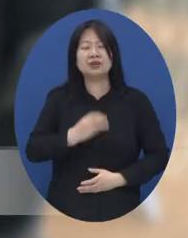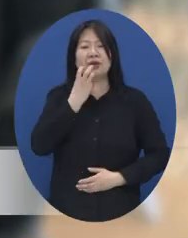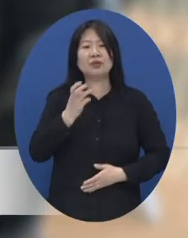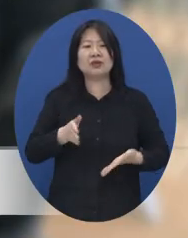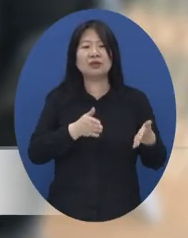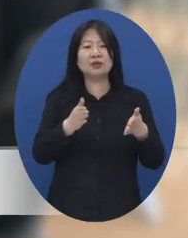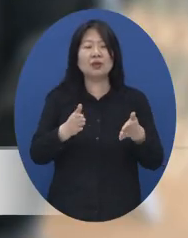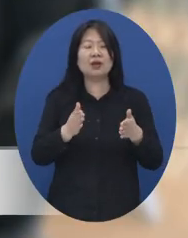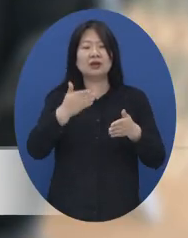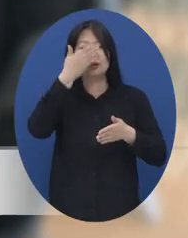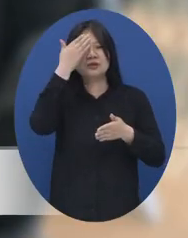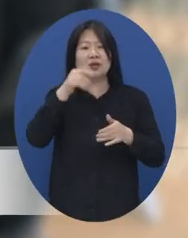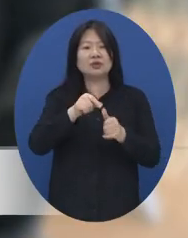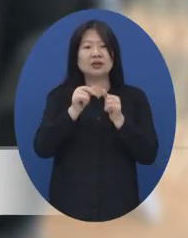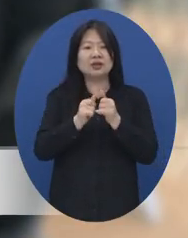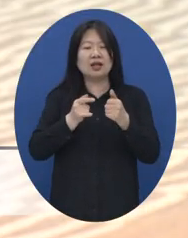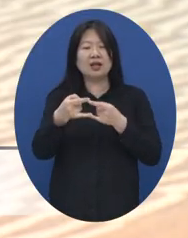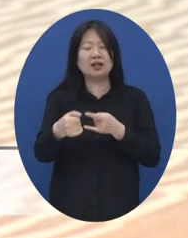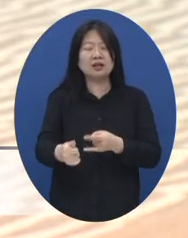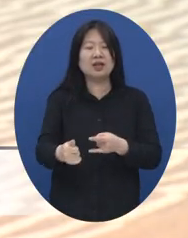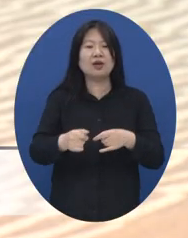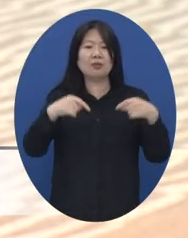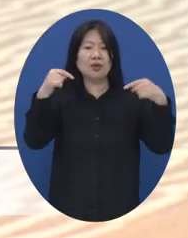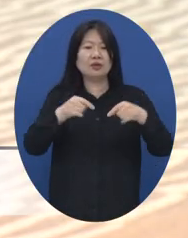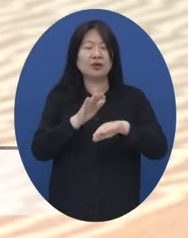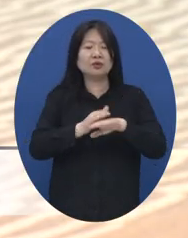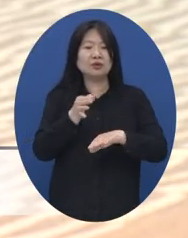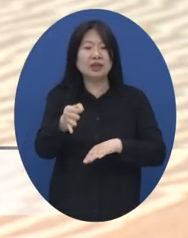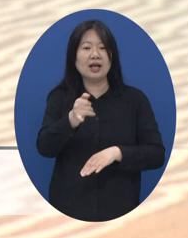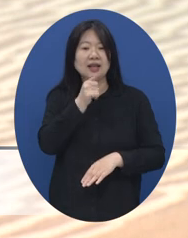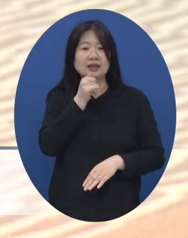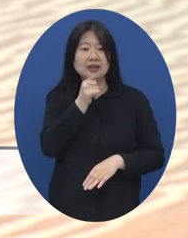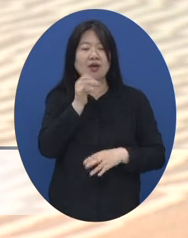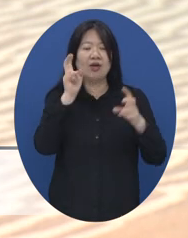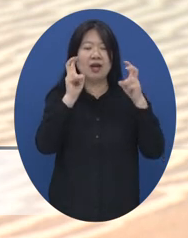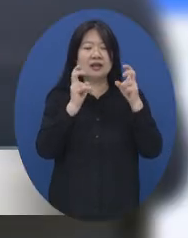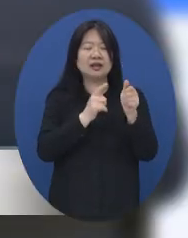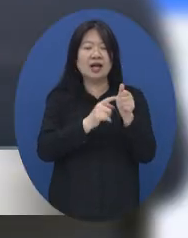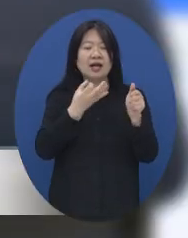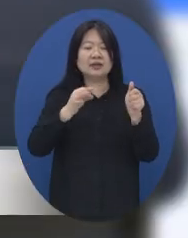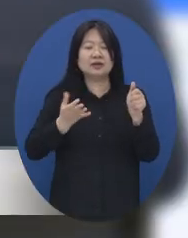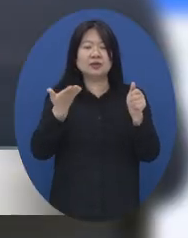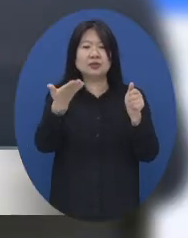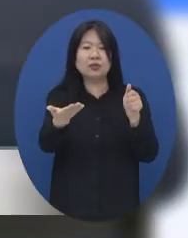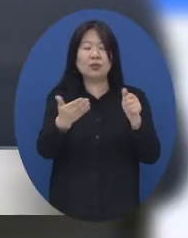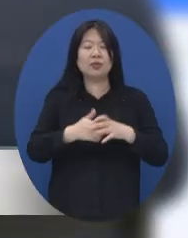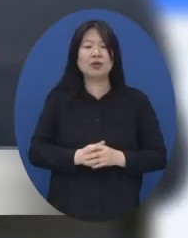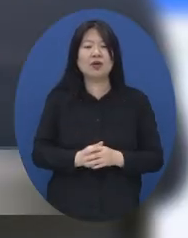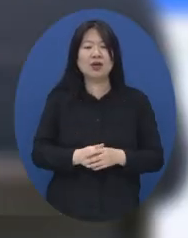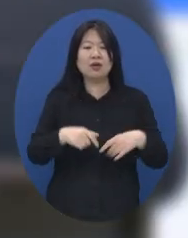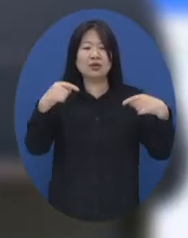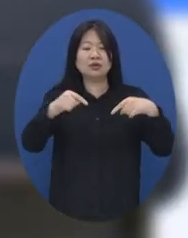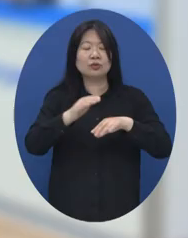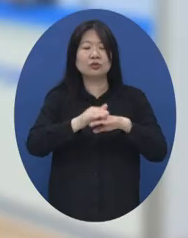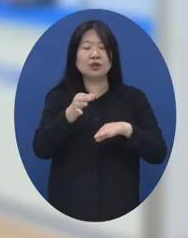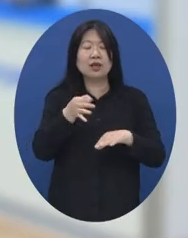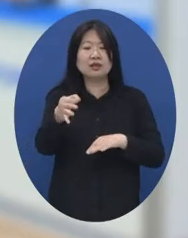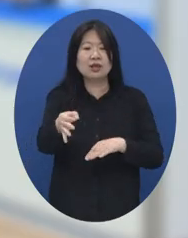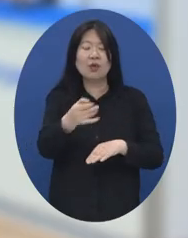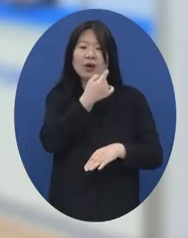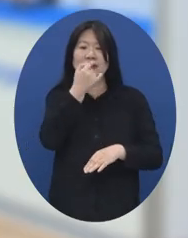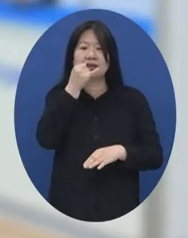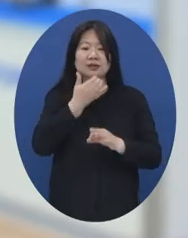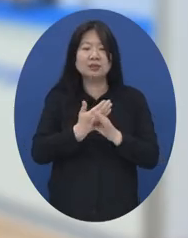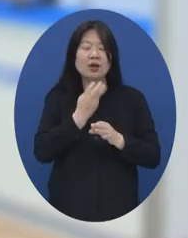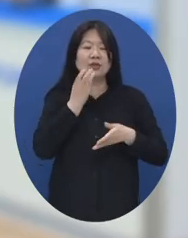경기도가 청년 구직자들에게 면접 수당을 주는 기업을 인증합니다 면접 수당 지급 여부가 확인된 기업은